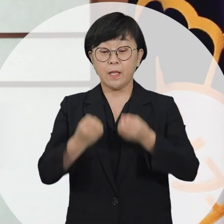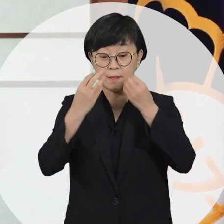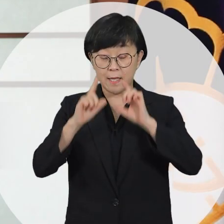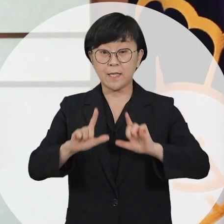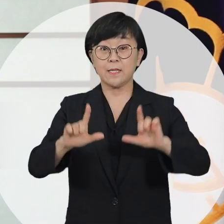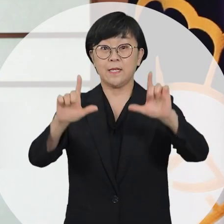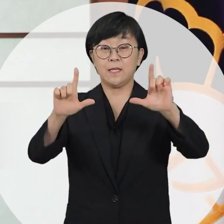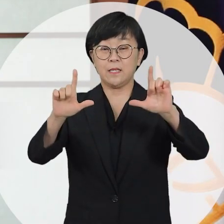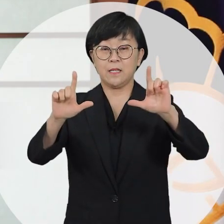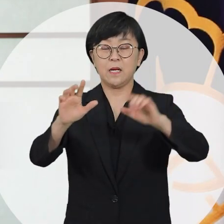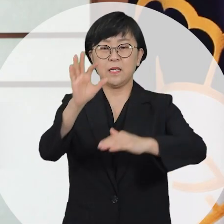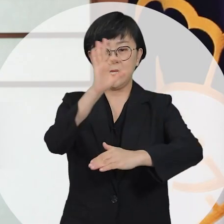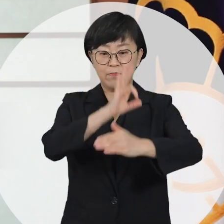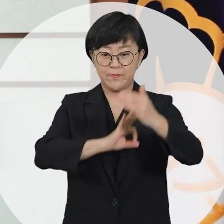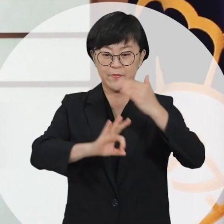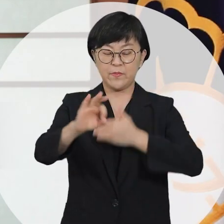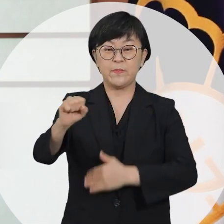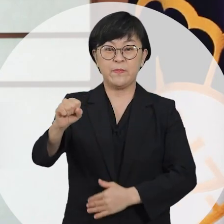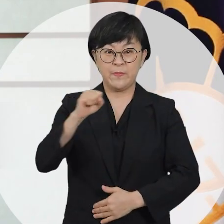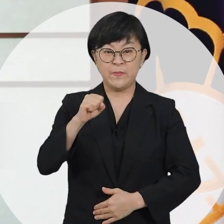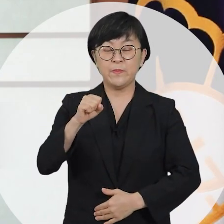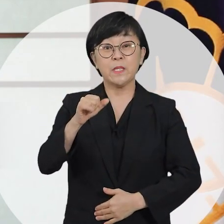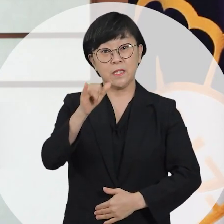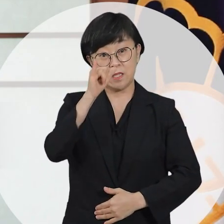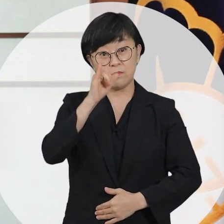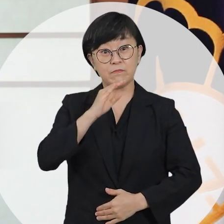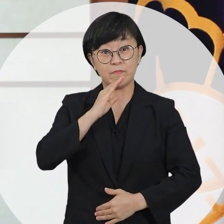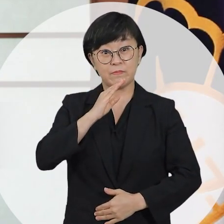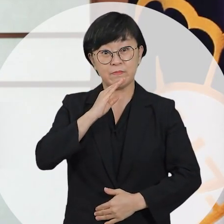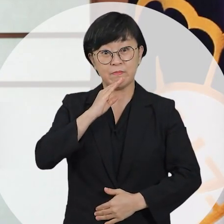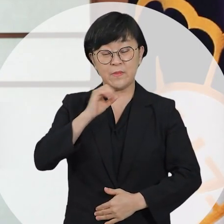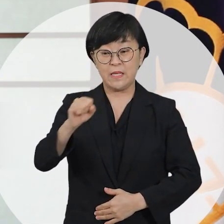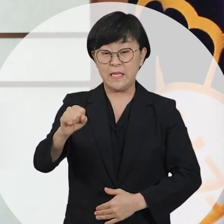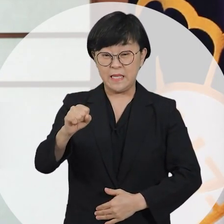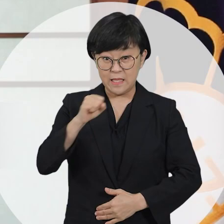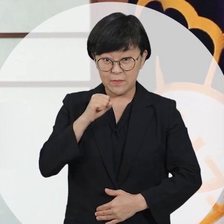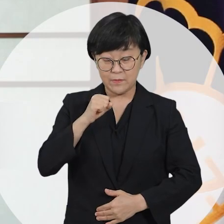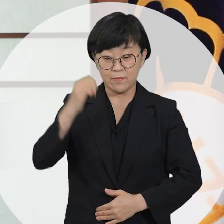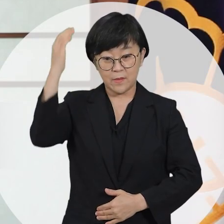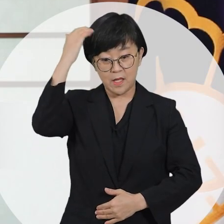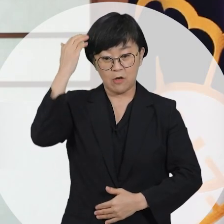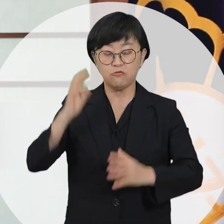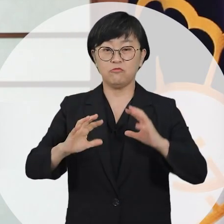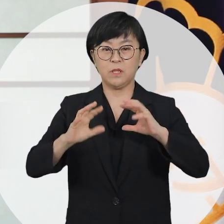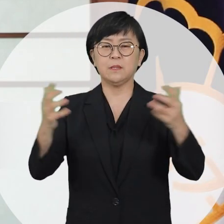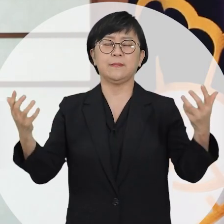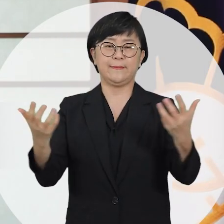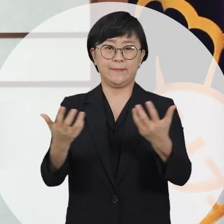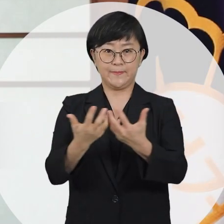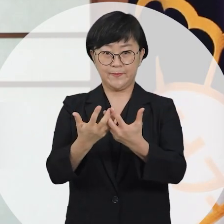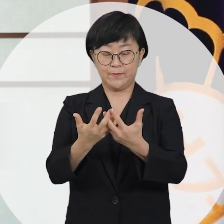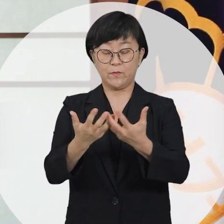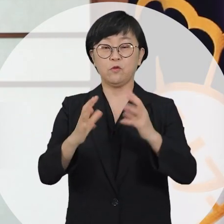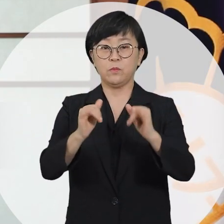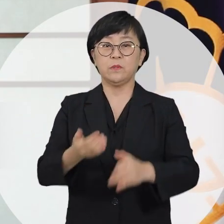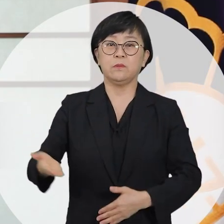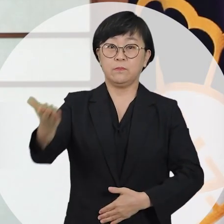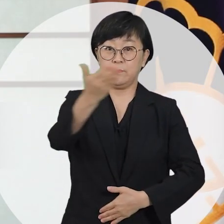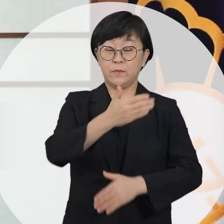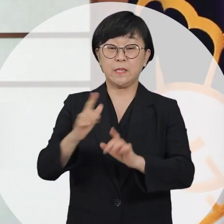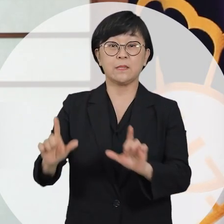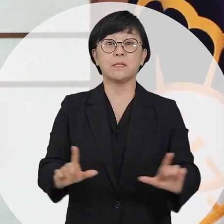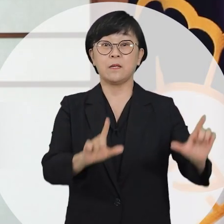새해에는 떠오르는 힘찬 해처럼 기운찬 정기가 우리나라에 가득 차 국민 여러분의